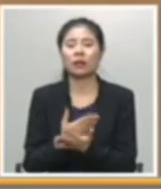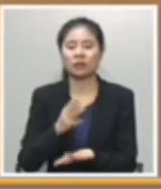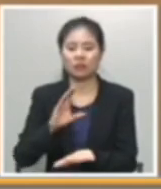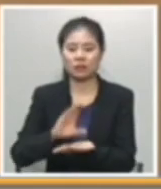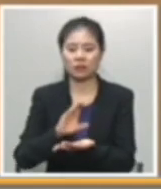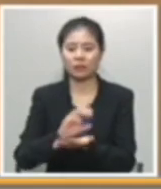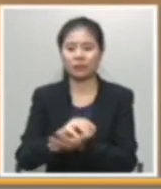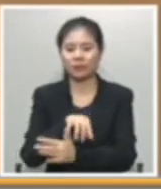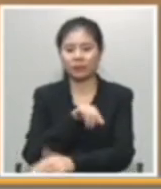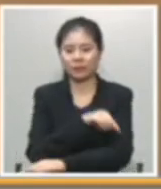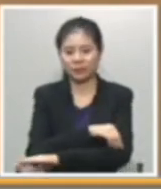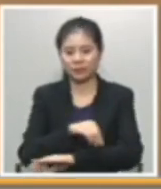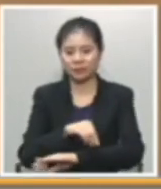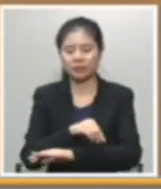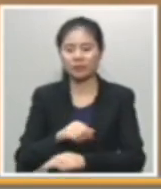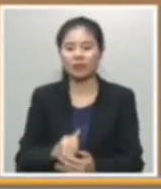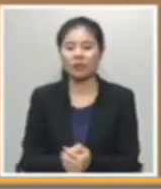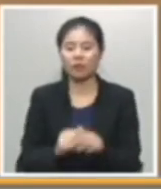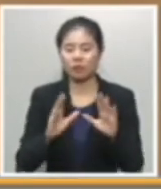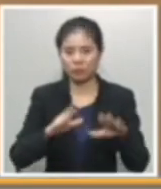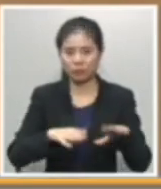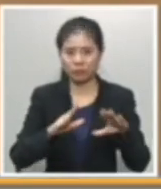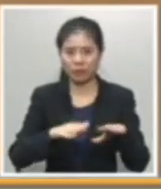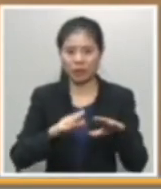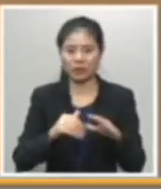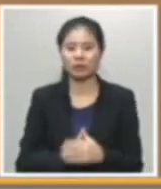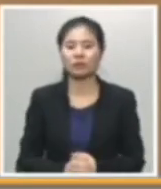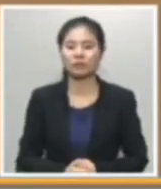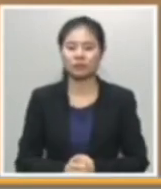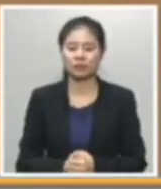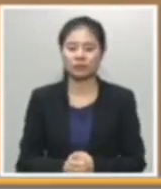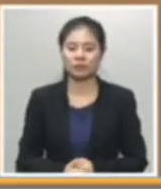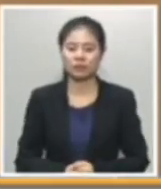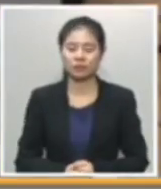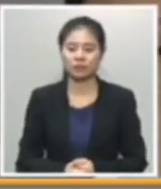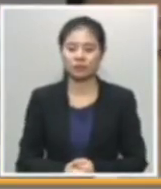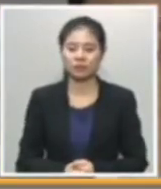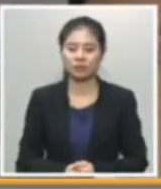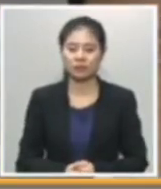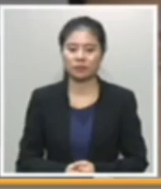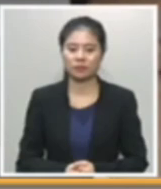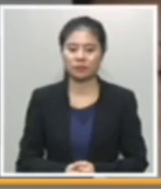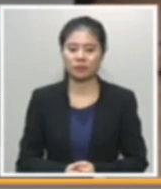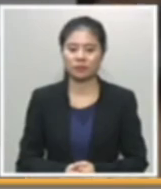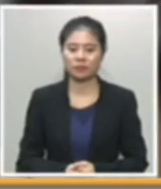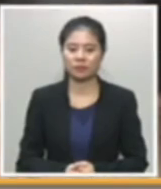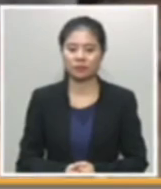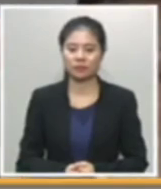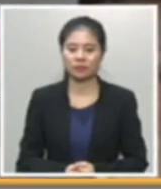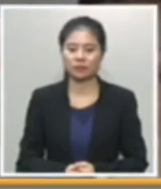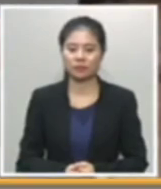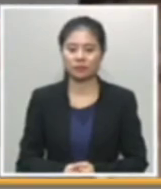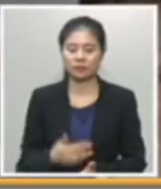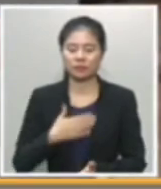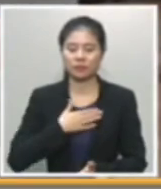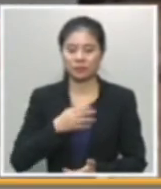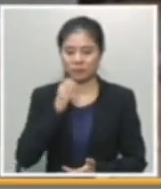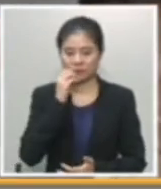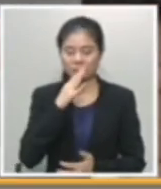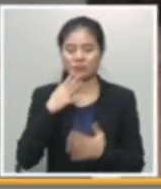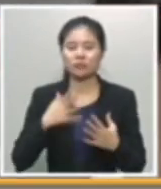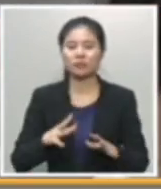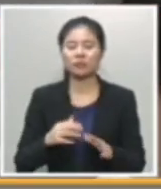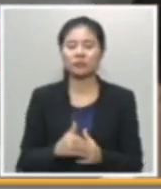อภิปรายต่อเลยครับแต่ว่าก็ฝากติ่งท่านไว้เท่านั้นแหละครับ ผมก็ย้ำท่านอีกทีนะว่าผมเกริ่นไว้แต่แรกว่าผมจะไ